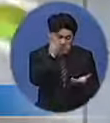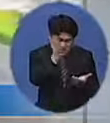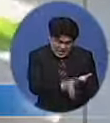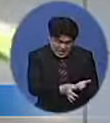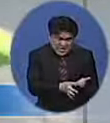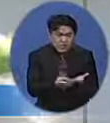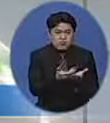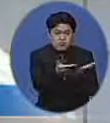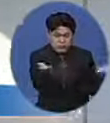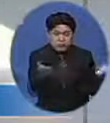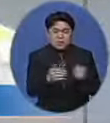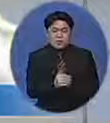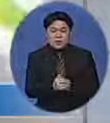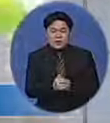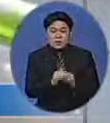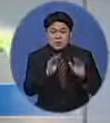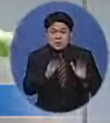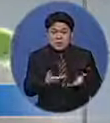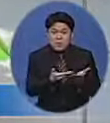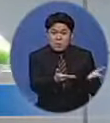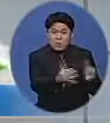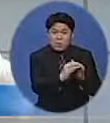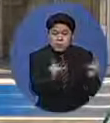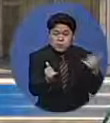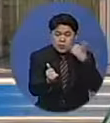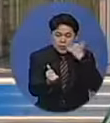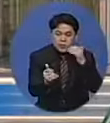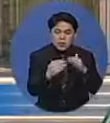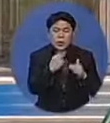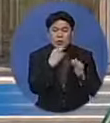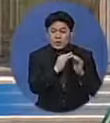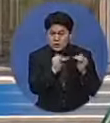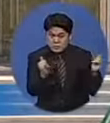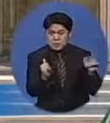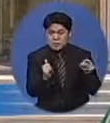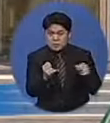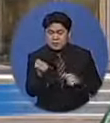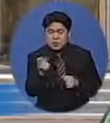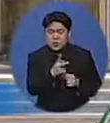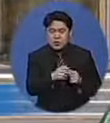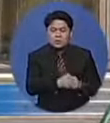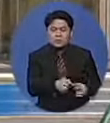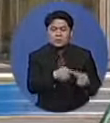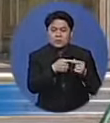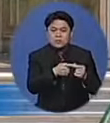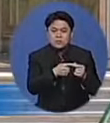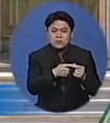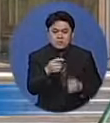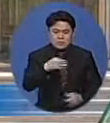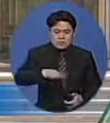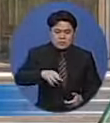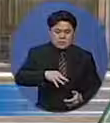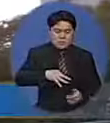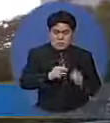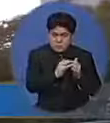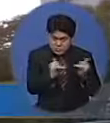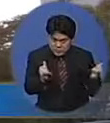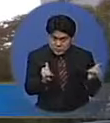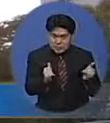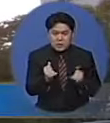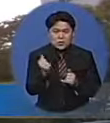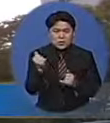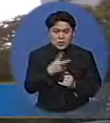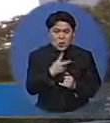이번에 공급되는 임대주택 대상은 무주택 가구 구성원이어야 하며 1순위는 기초생활보장 수급자,